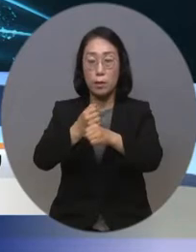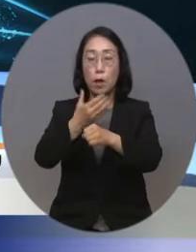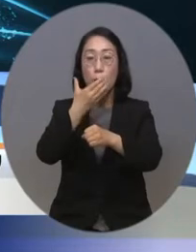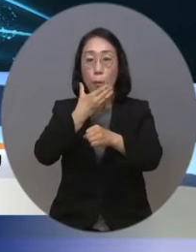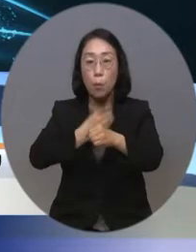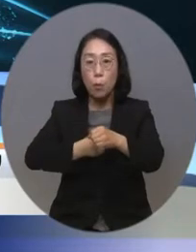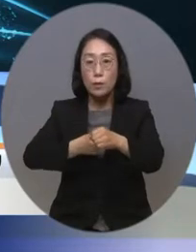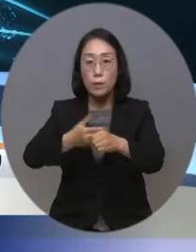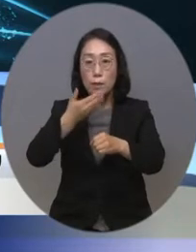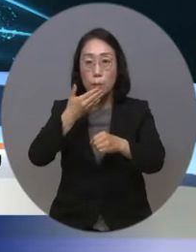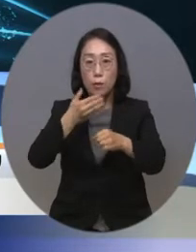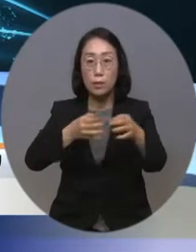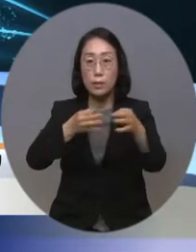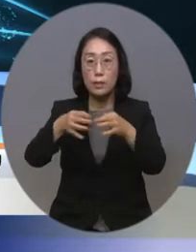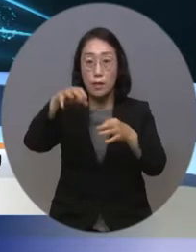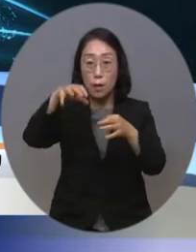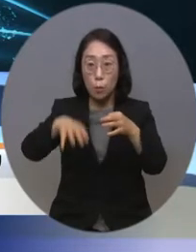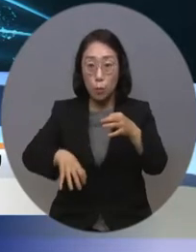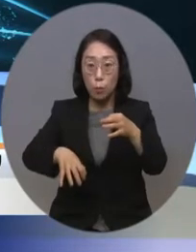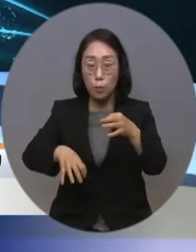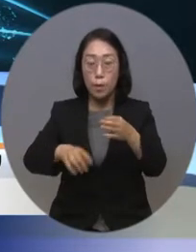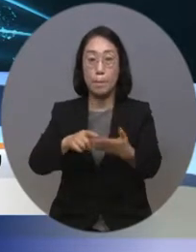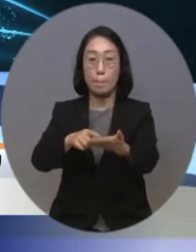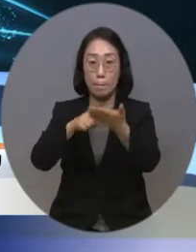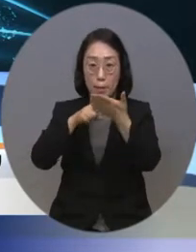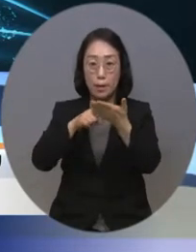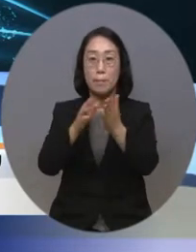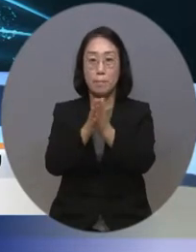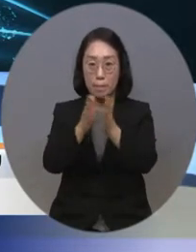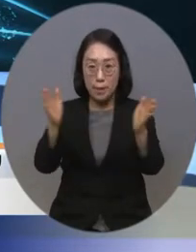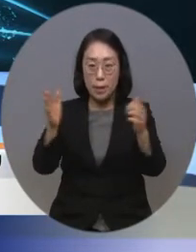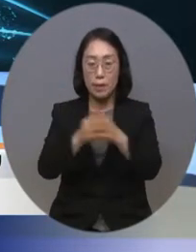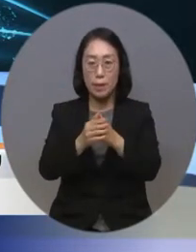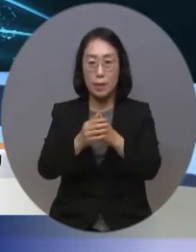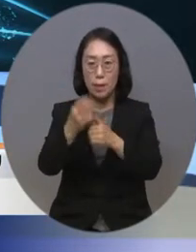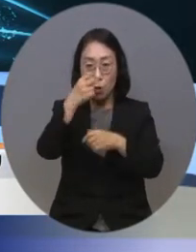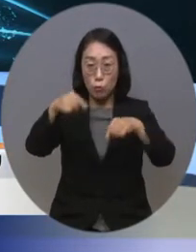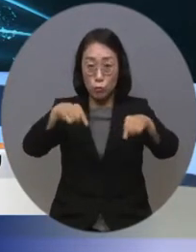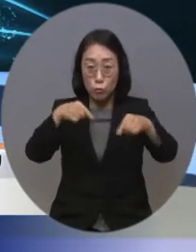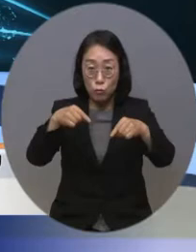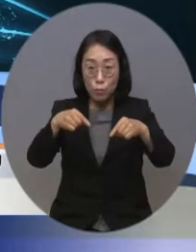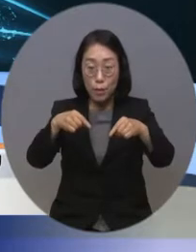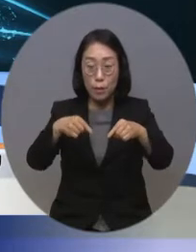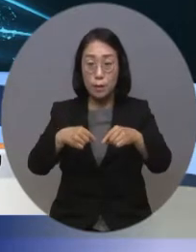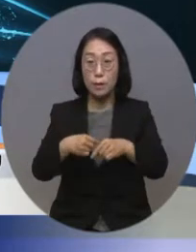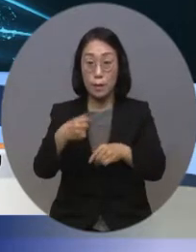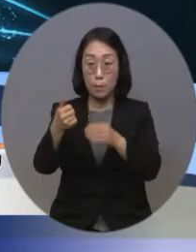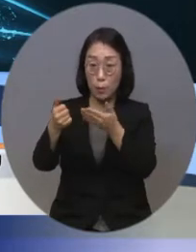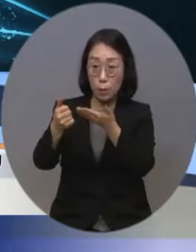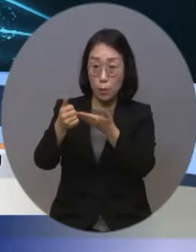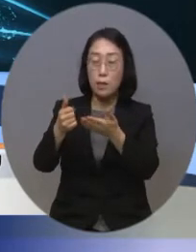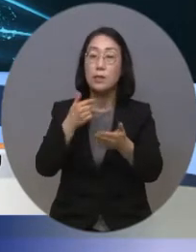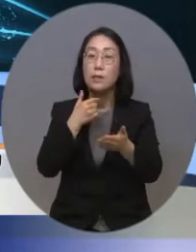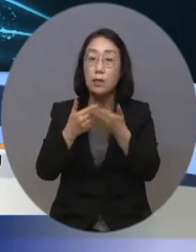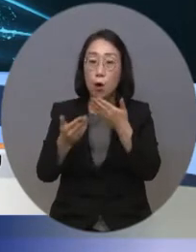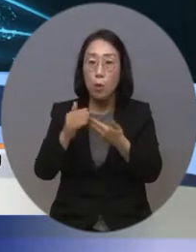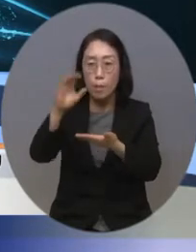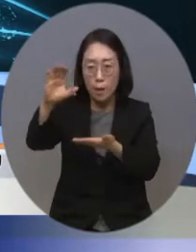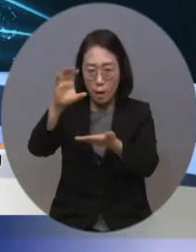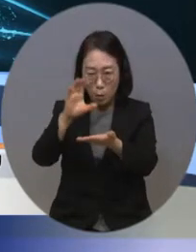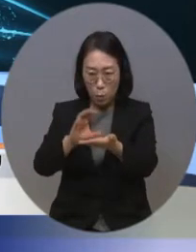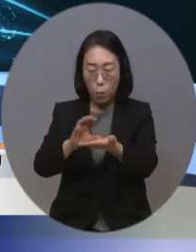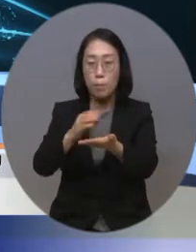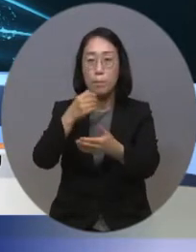복지식당이 우리 곁을 찾아왔습니다. 연출을 맡은 정재익 감독이 경험한 이야기로 완성도를 높였는데요.